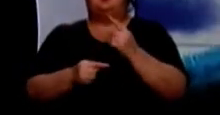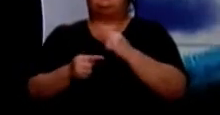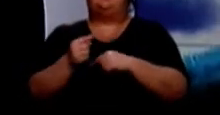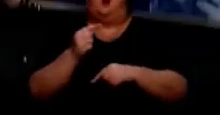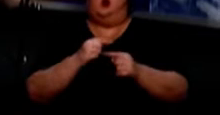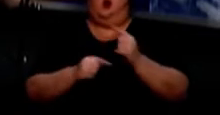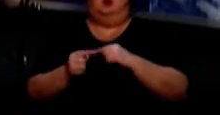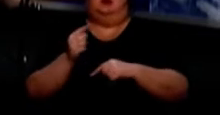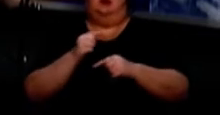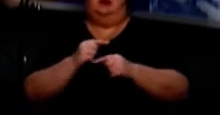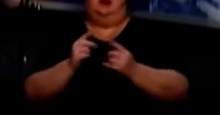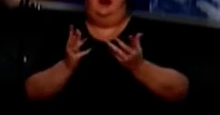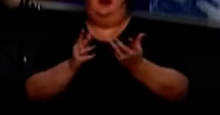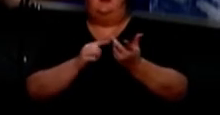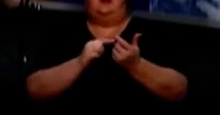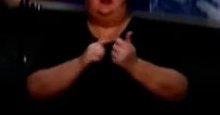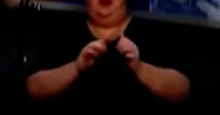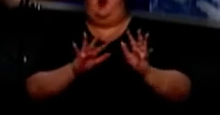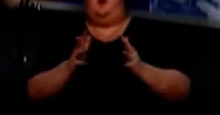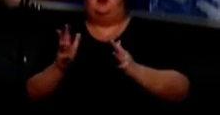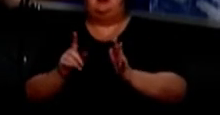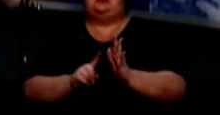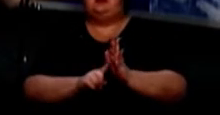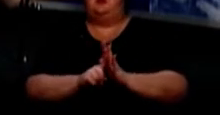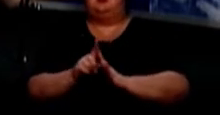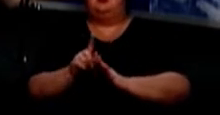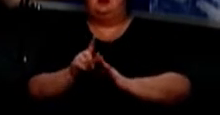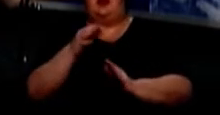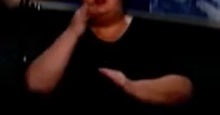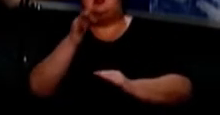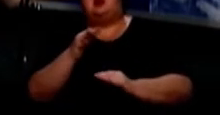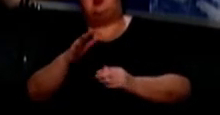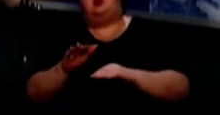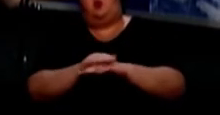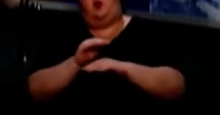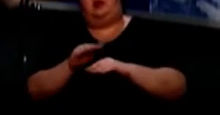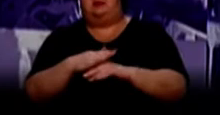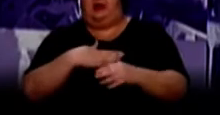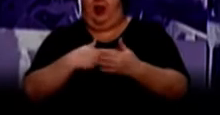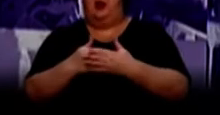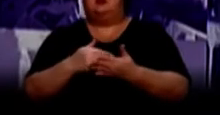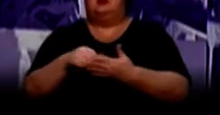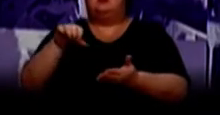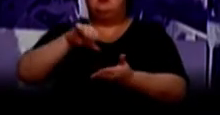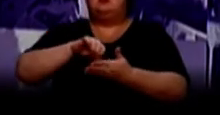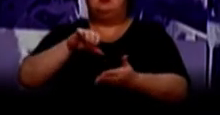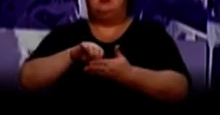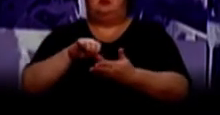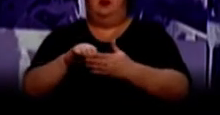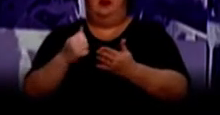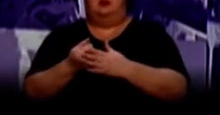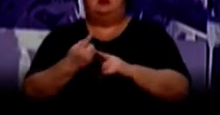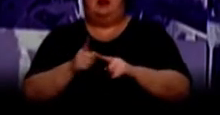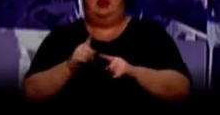так? Вікторія, скажіть, будь ласка, чи активно долучаються студенти Української медичної стоматологічної академії до цієї